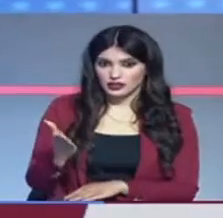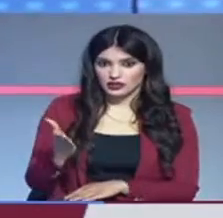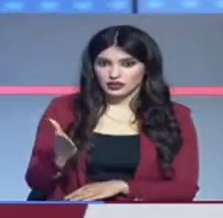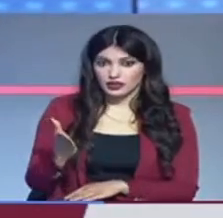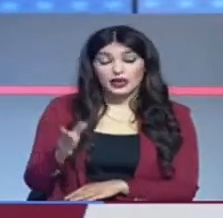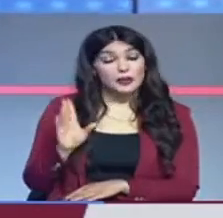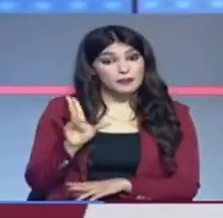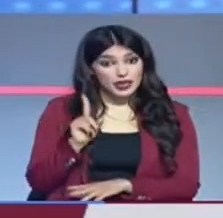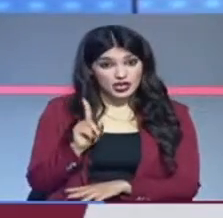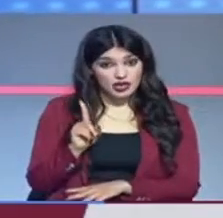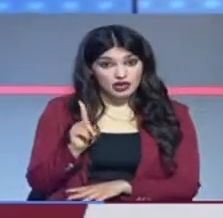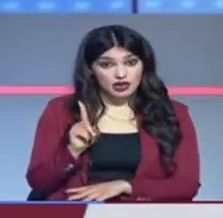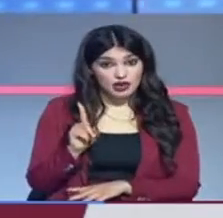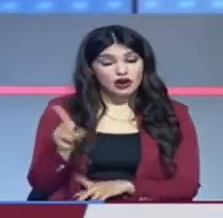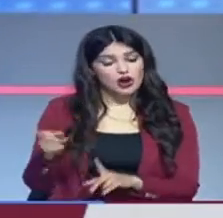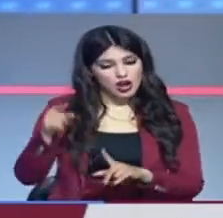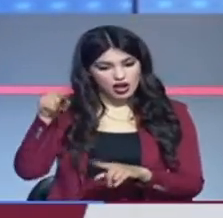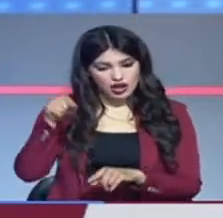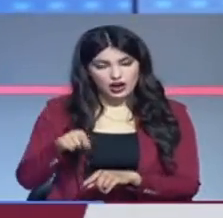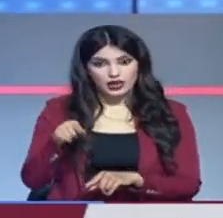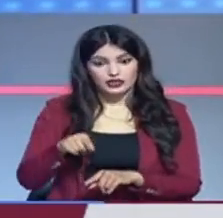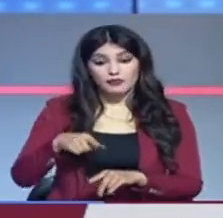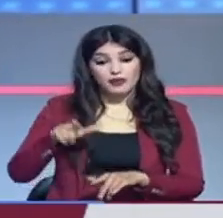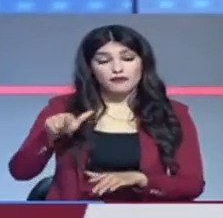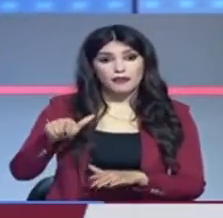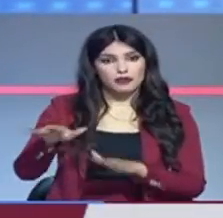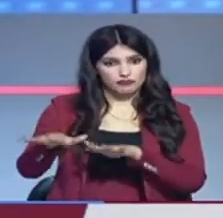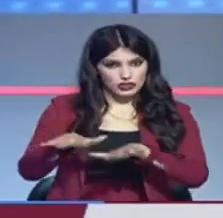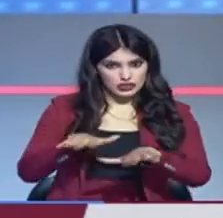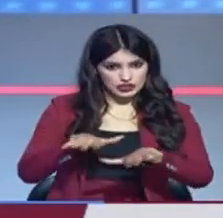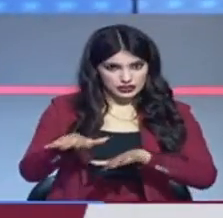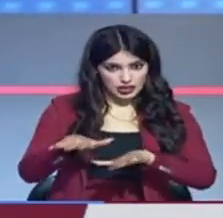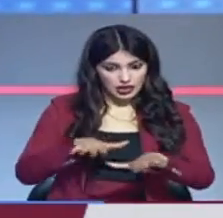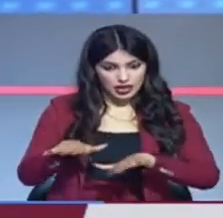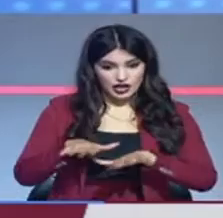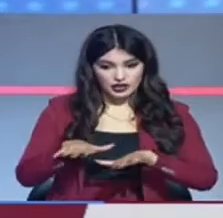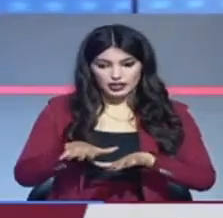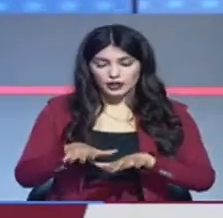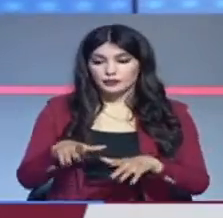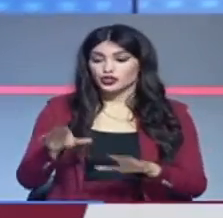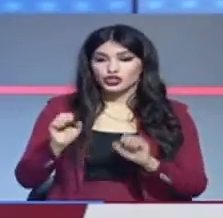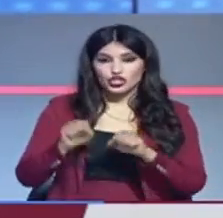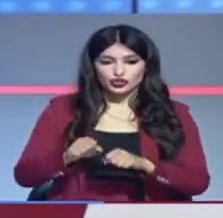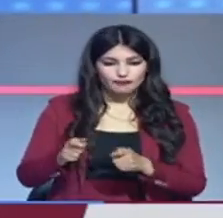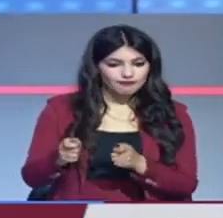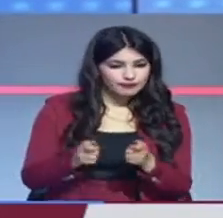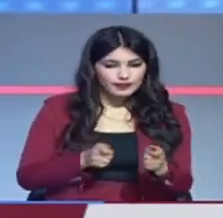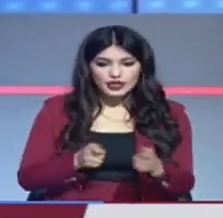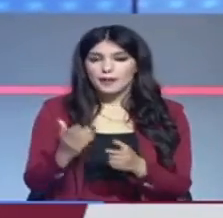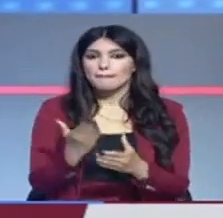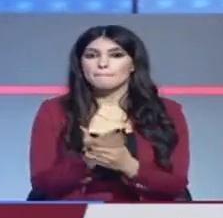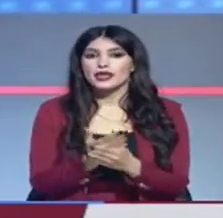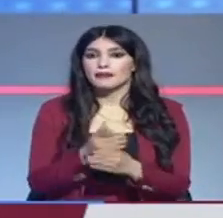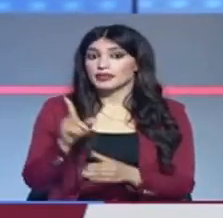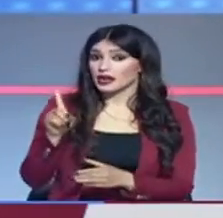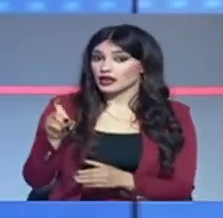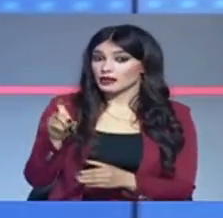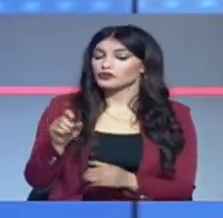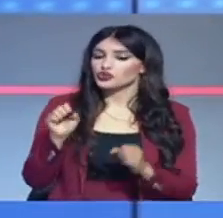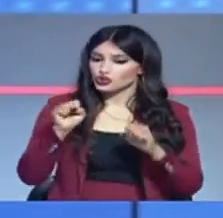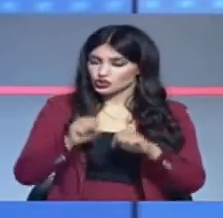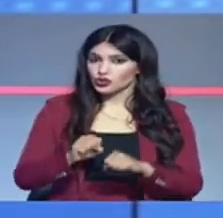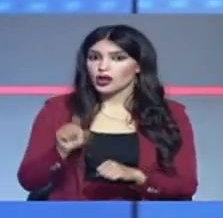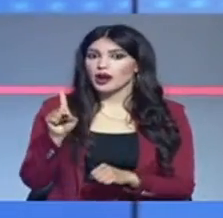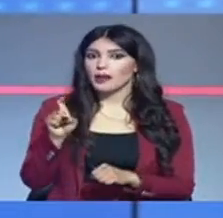المسؤوليه فقط وانما يجب ان تكون لدينا استراتيجيه للتعاطي مع ملف المياه بشكل عام حتى يكون المياه